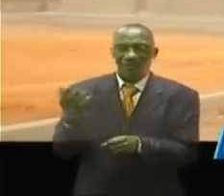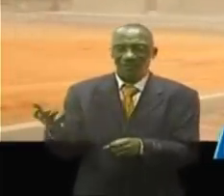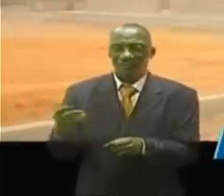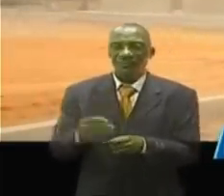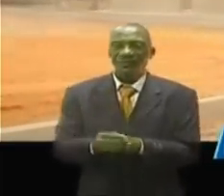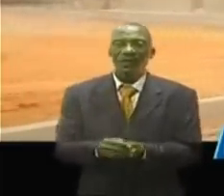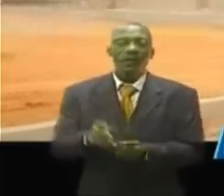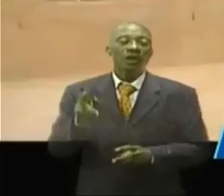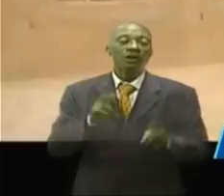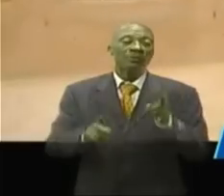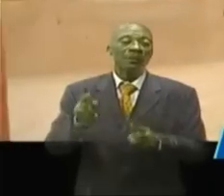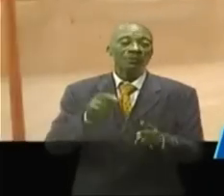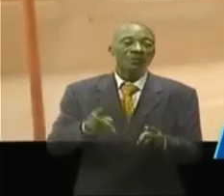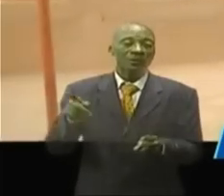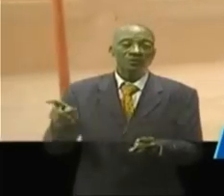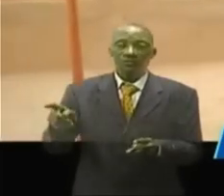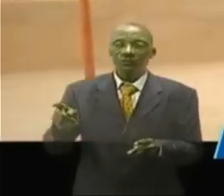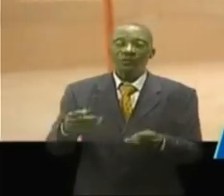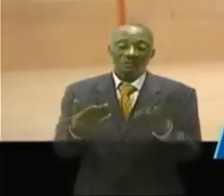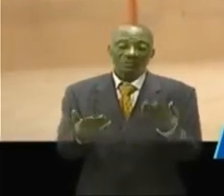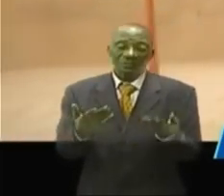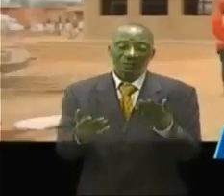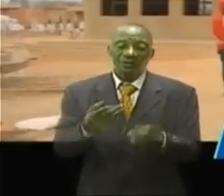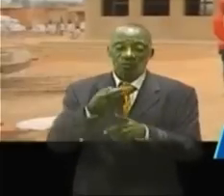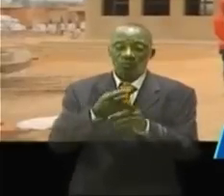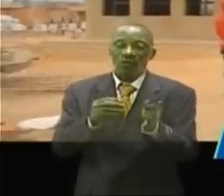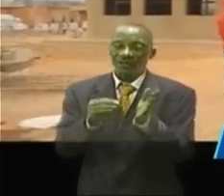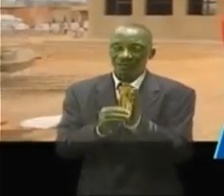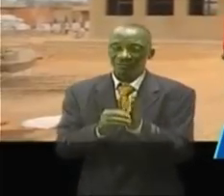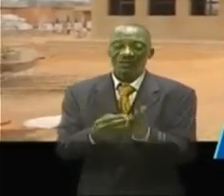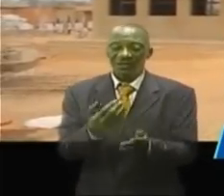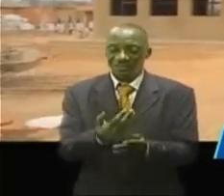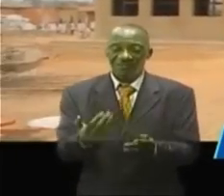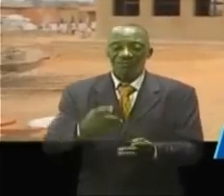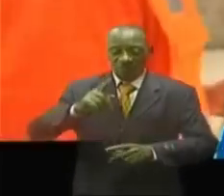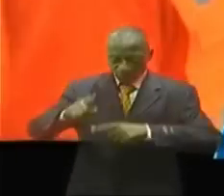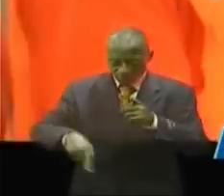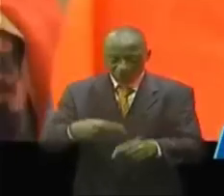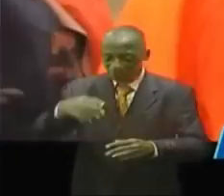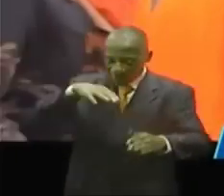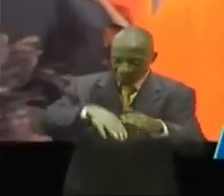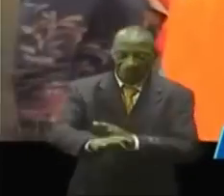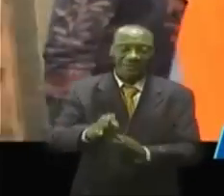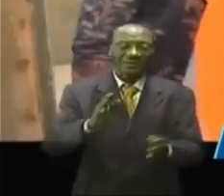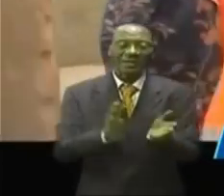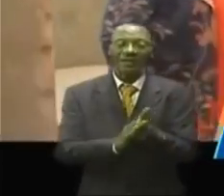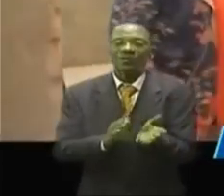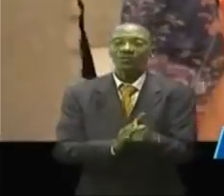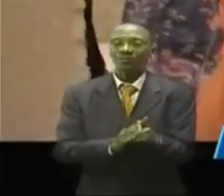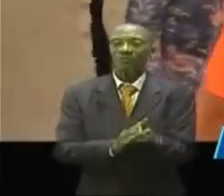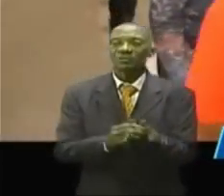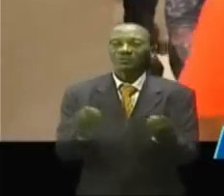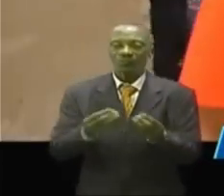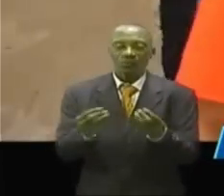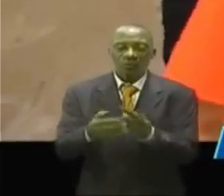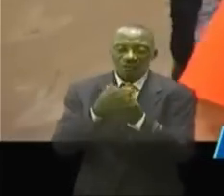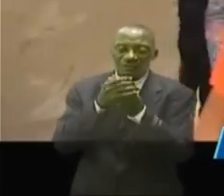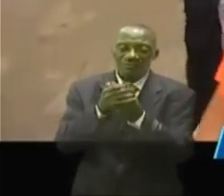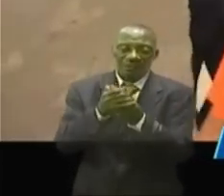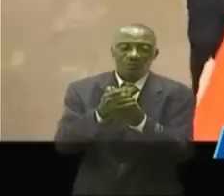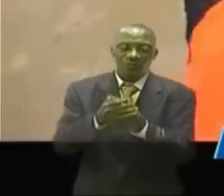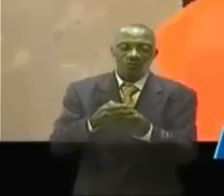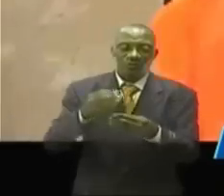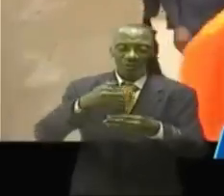accueillir les écoliers à la rentrée de septembre. Un bâtiment de 6 classes, des sanitaires pour filles et garçons sont